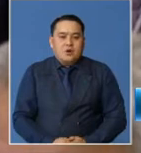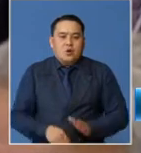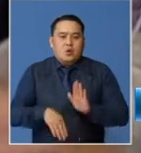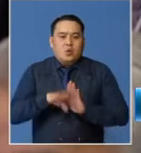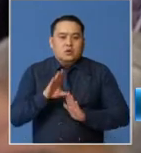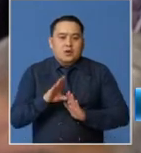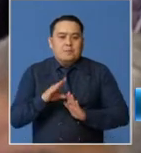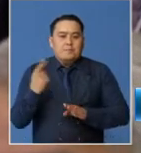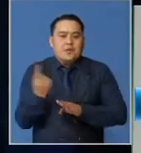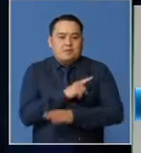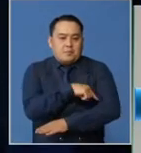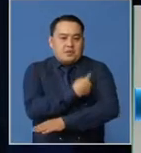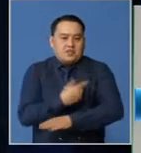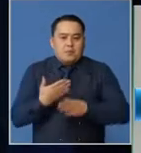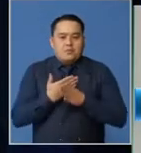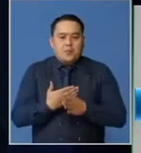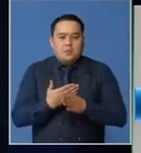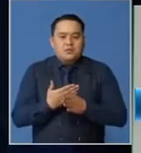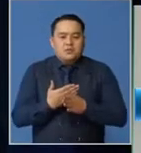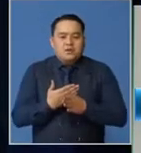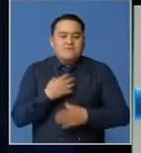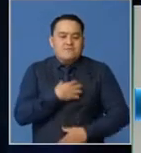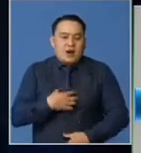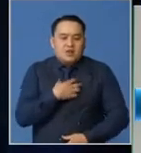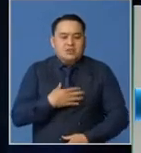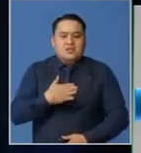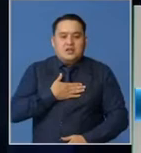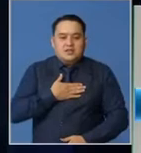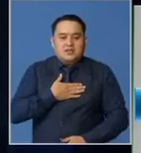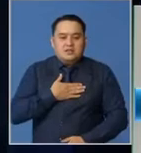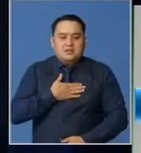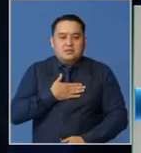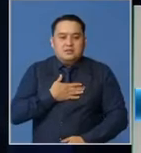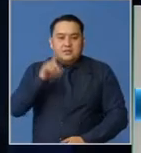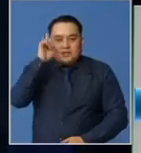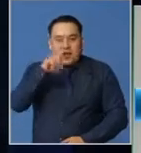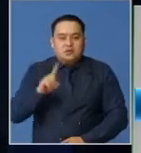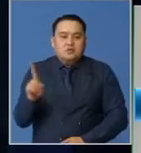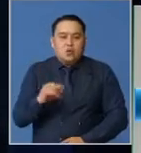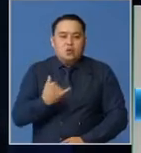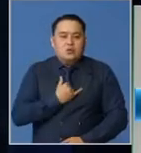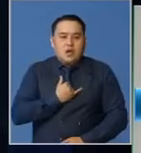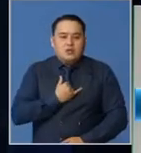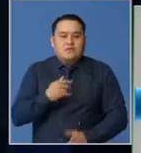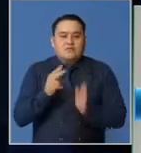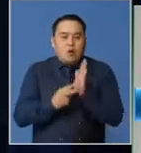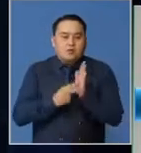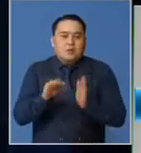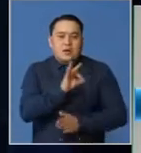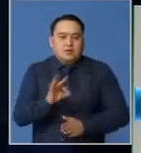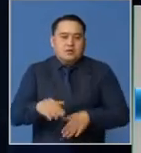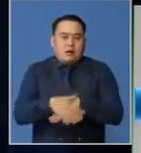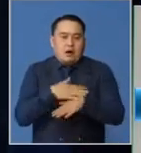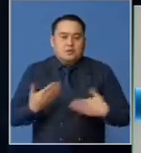Улучшение первичной медицинской помощи особо важно для нас. Вы знаете, что у нас 80%